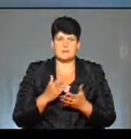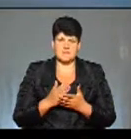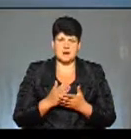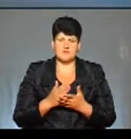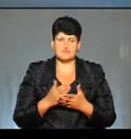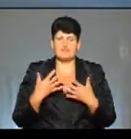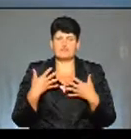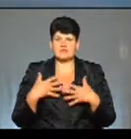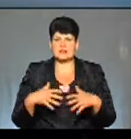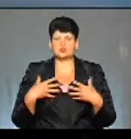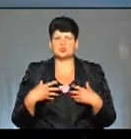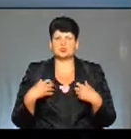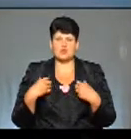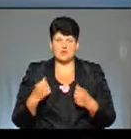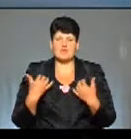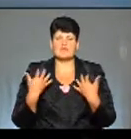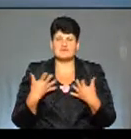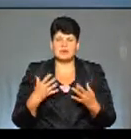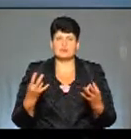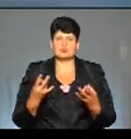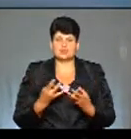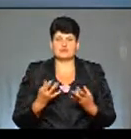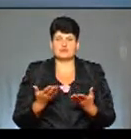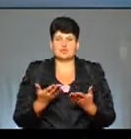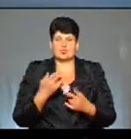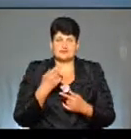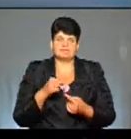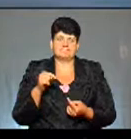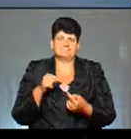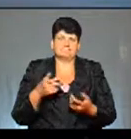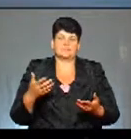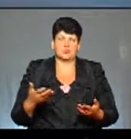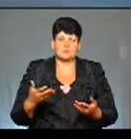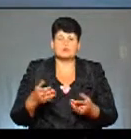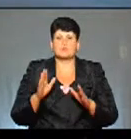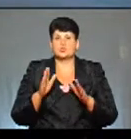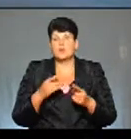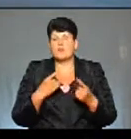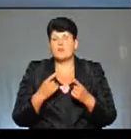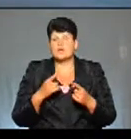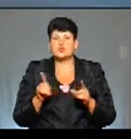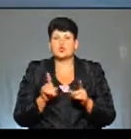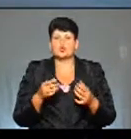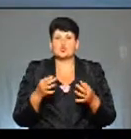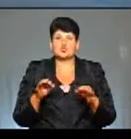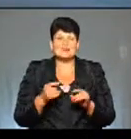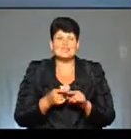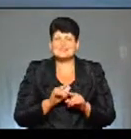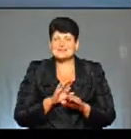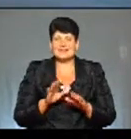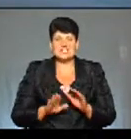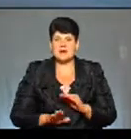якусь втрату в здоров'ї, вона вже потребує якоїсь адаптованості. Будемо говорити, що доступність – це не лише